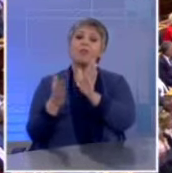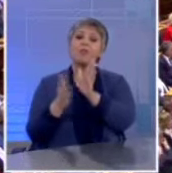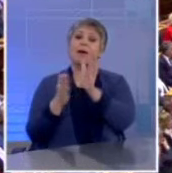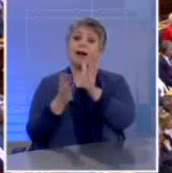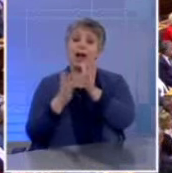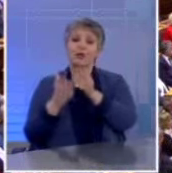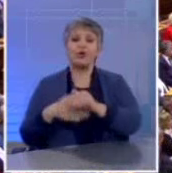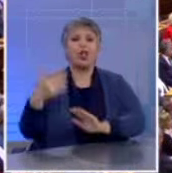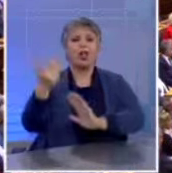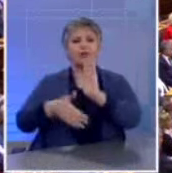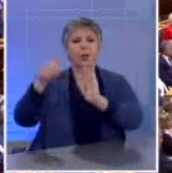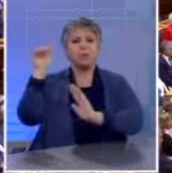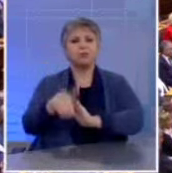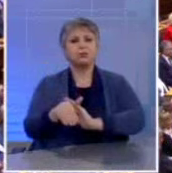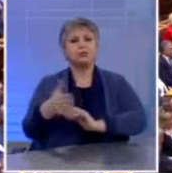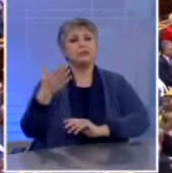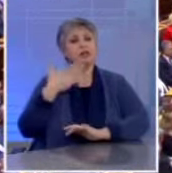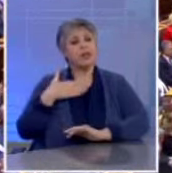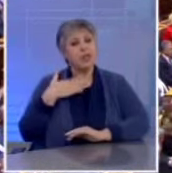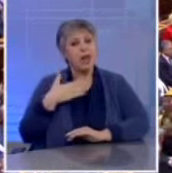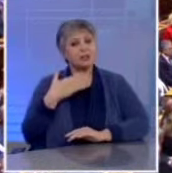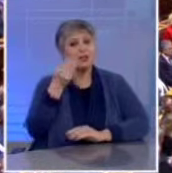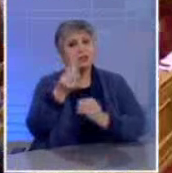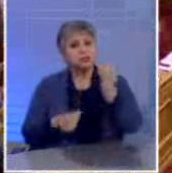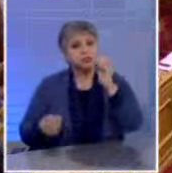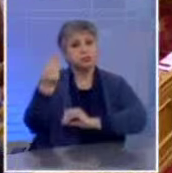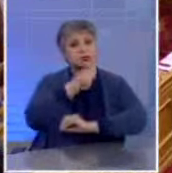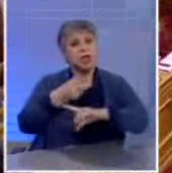κόμμα και θέλετε να συνεχίσετε να χρεοκοπήσετε και τη χώρα.